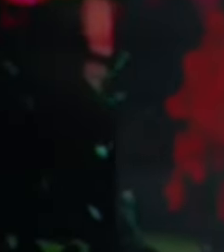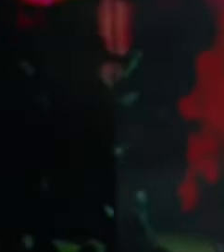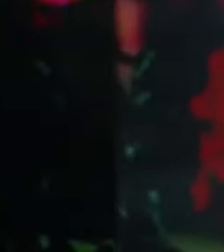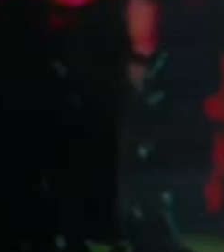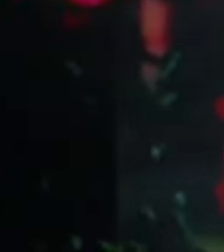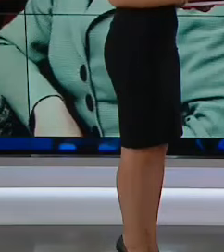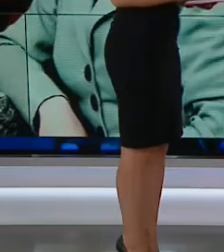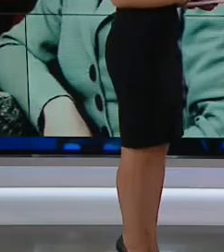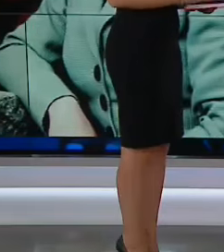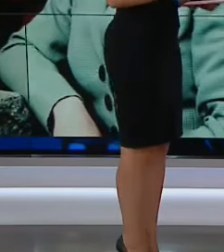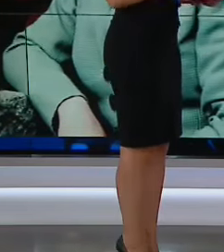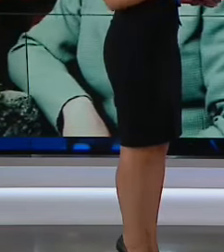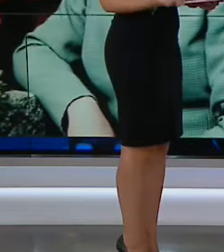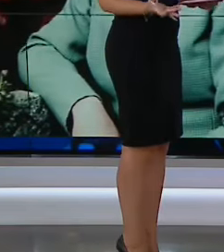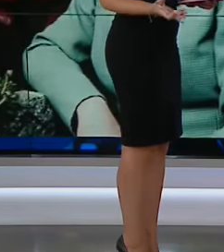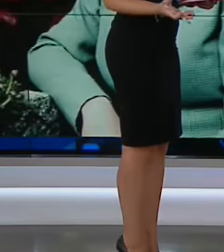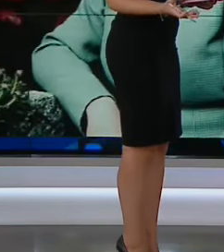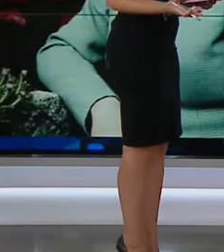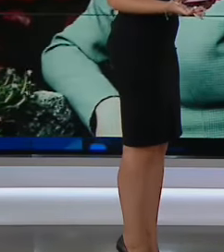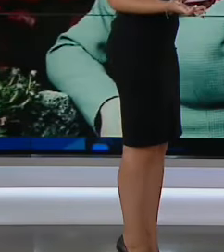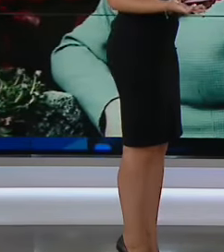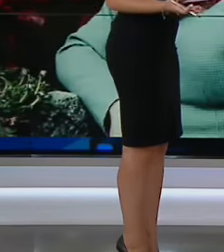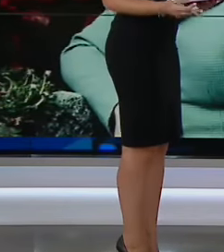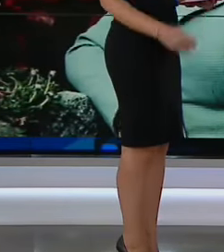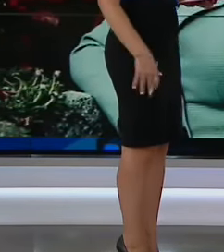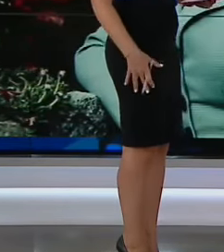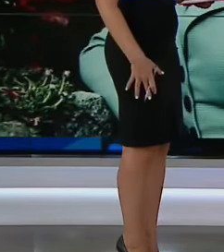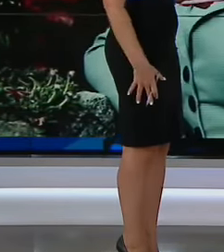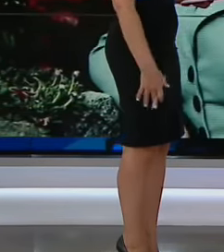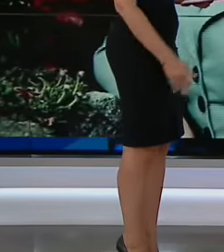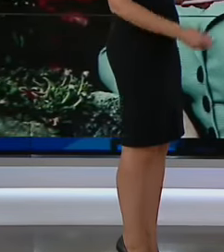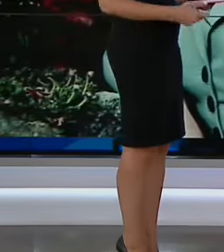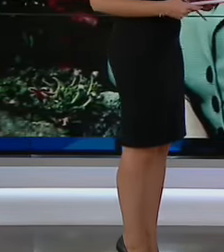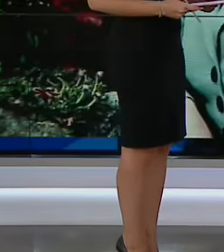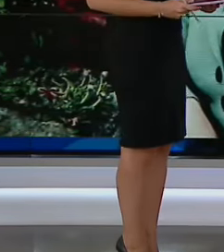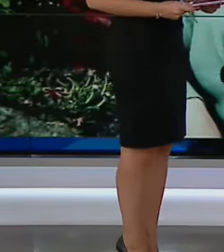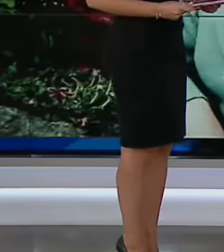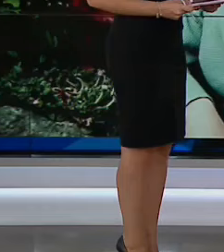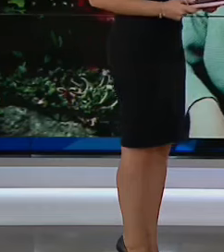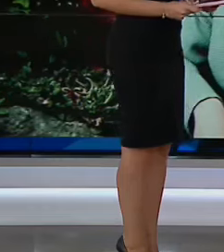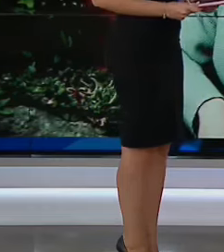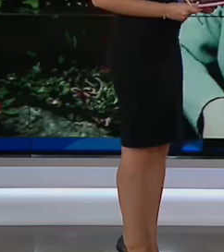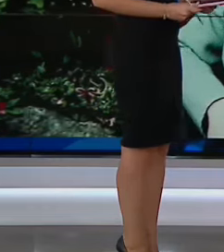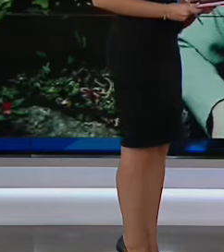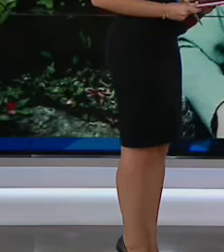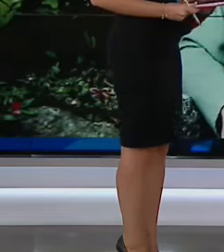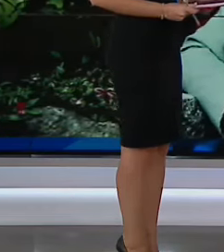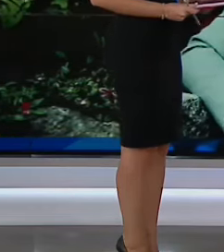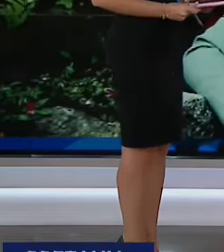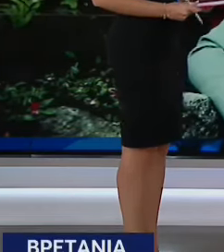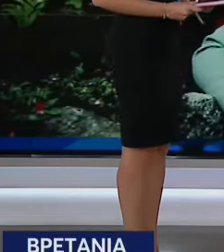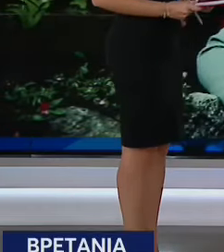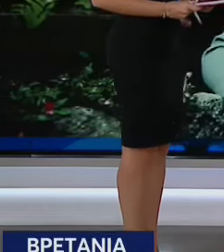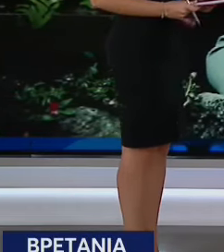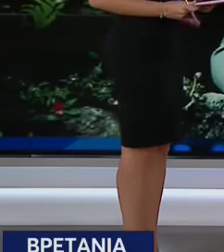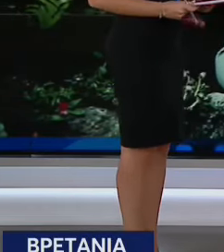ισχύσει από αύριο Σάββατο έως Μάλιστα. και Η επίσημη ανακήρυξη του Καρόλου ως νέο βασιλιά πότε θα γίνει? Θα γίνει αύριο